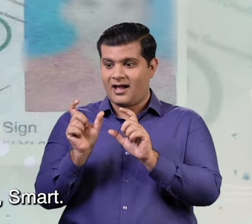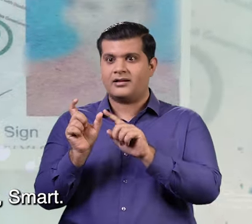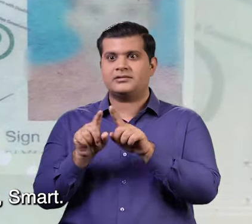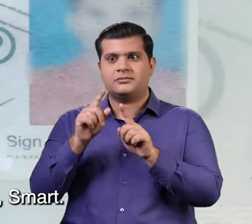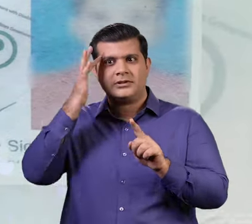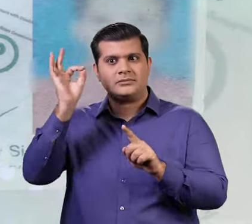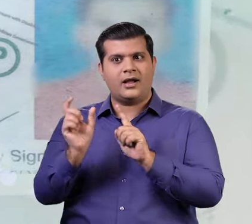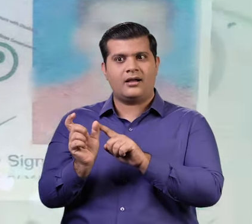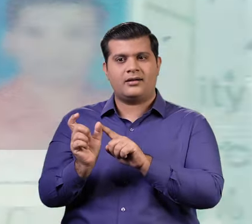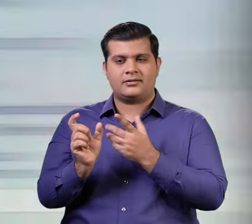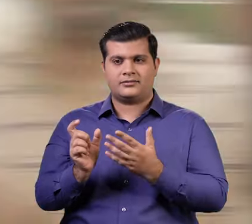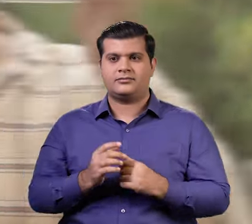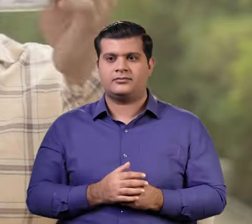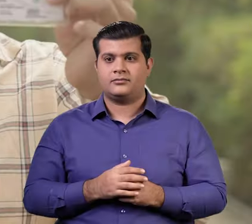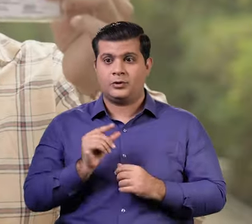स्मार्ट बनाने के लिए।